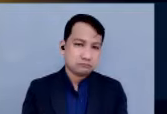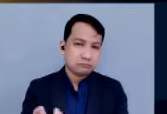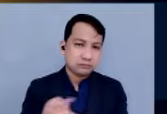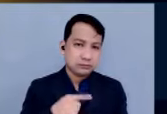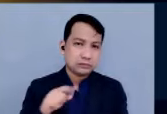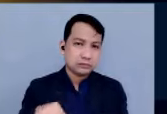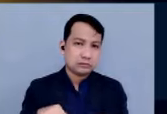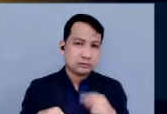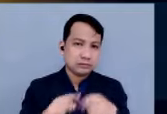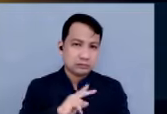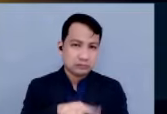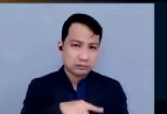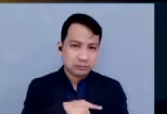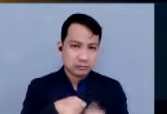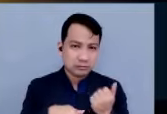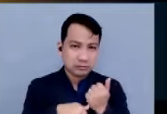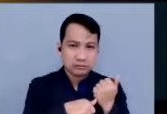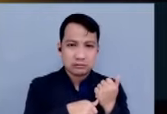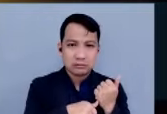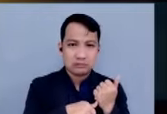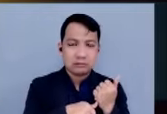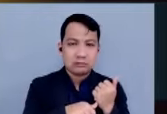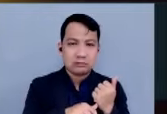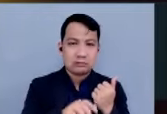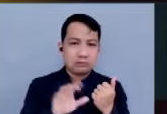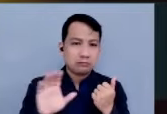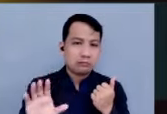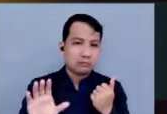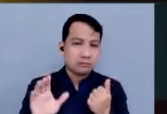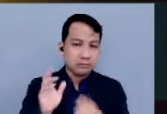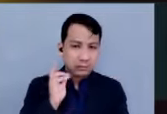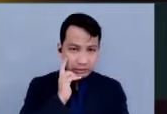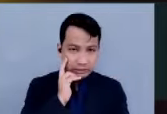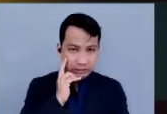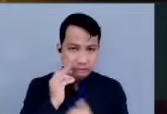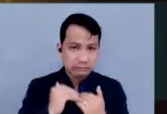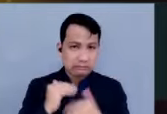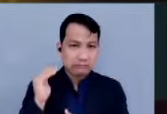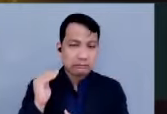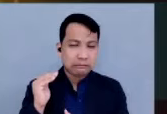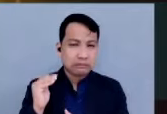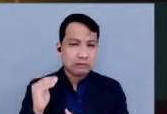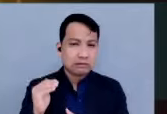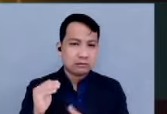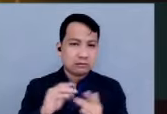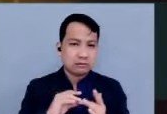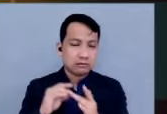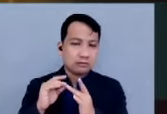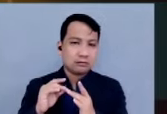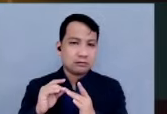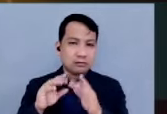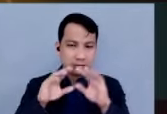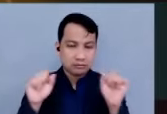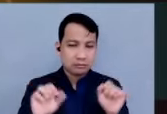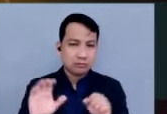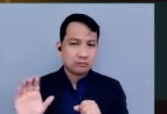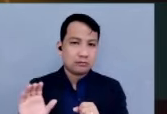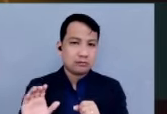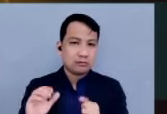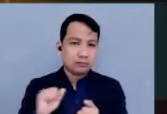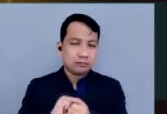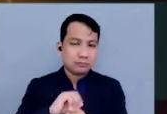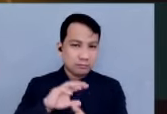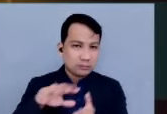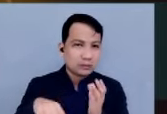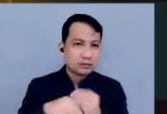personal assistant ni Duterte hanggang special assistant to the president ang coverage nito. Kaya nga